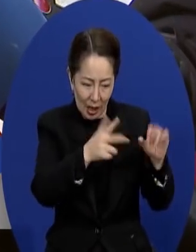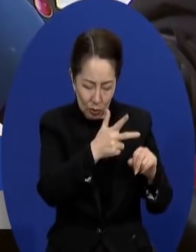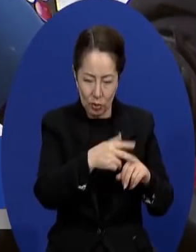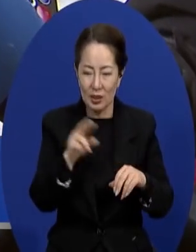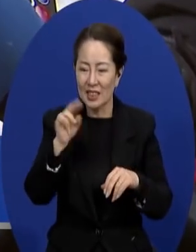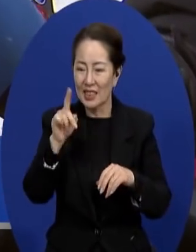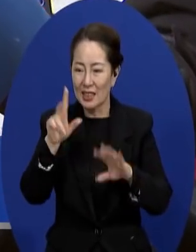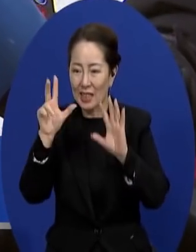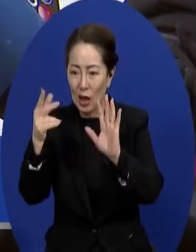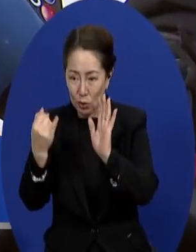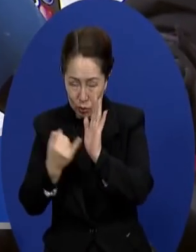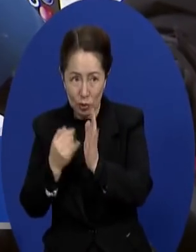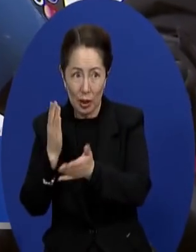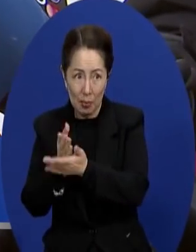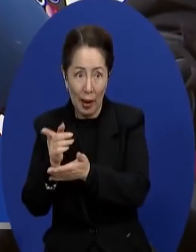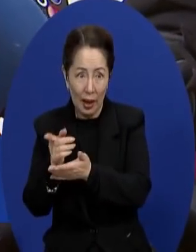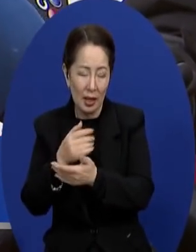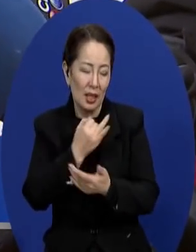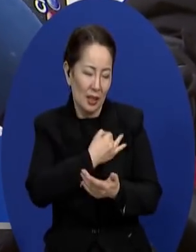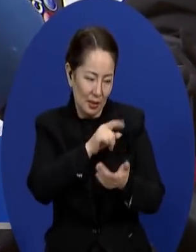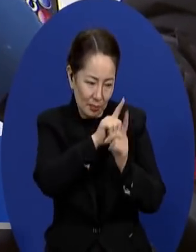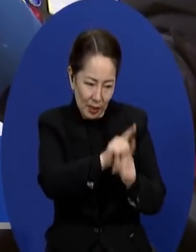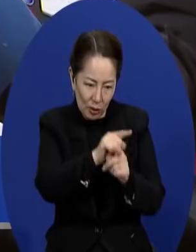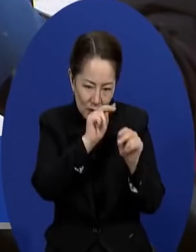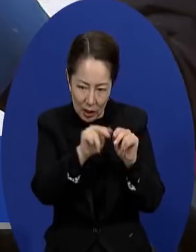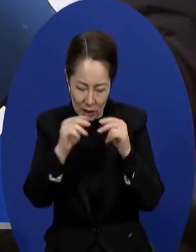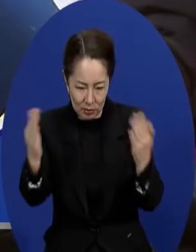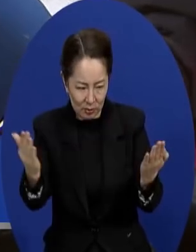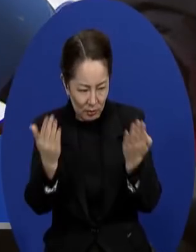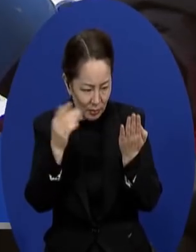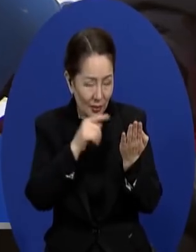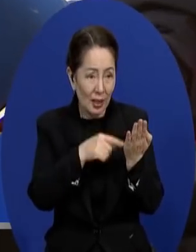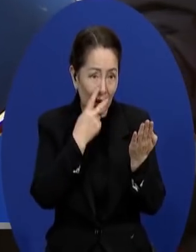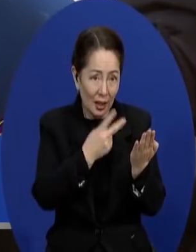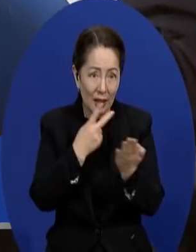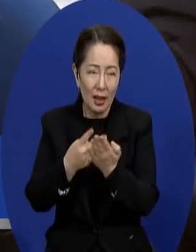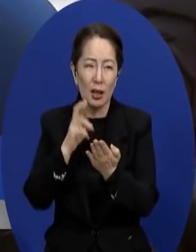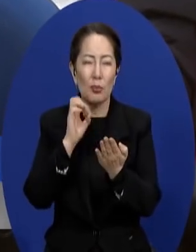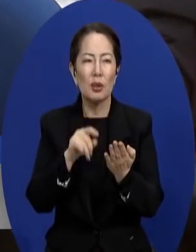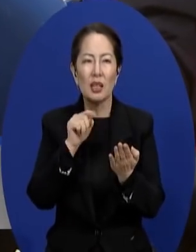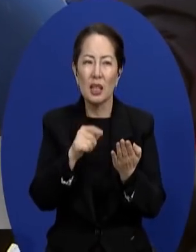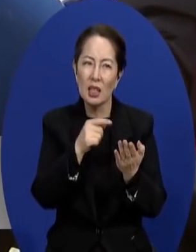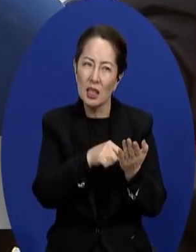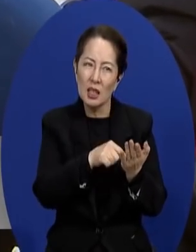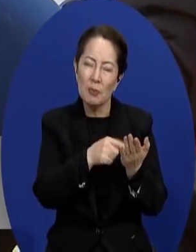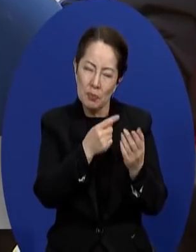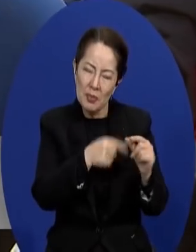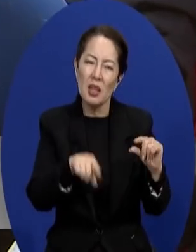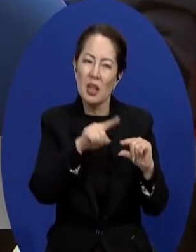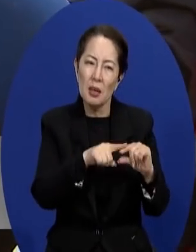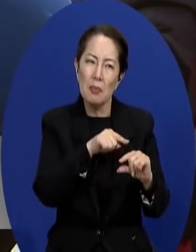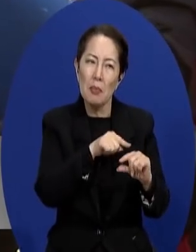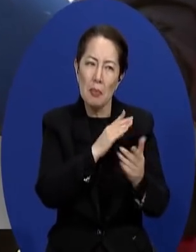16 үзүүлэлт гэж байна шүү дээ. Яг итгэмжлэлийн хүрээний дагуу гэж байгаа шүү дээ. Тэгээд үзэхлээр хэрвээ яг ийм юм нэмсэн байна гэдгийг нь